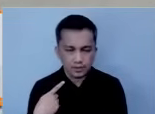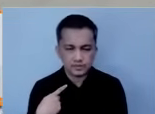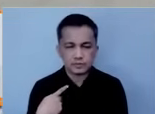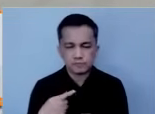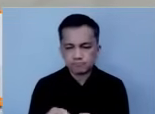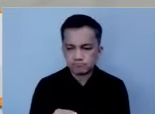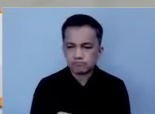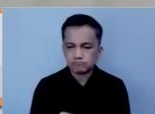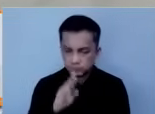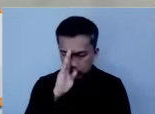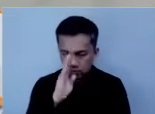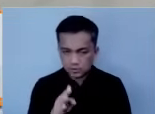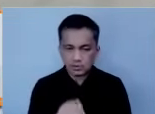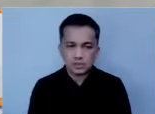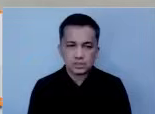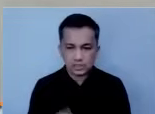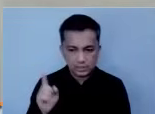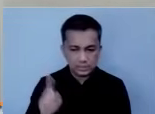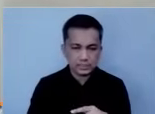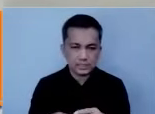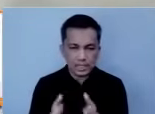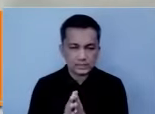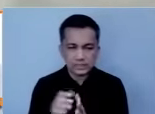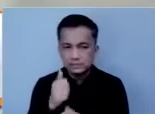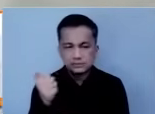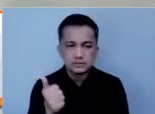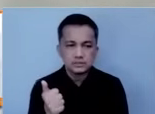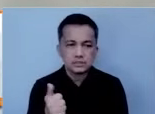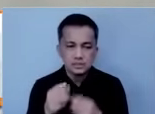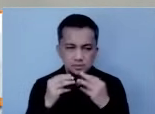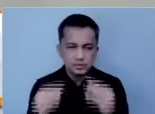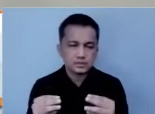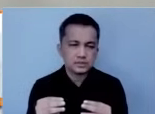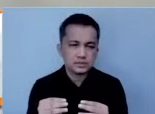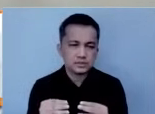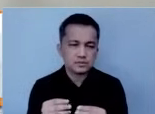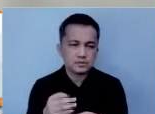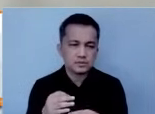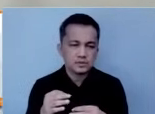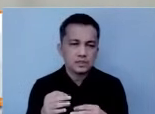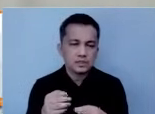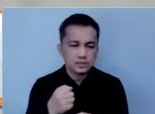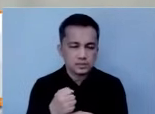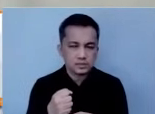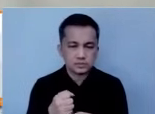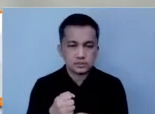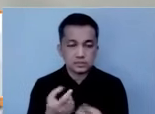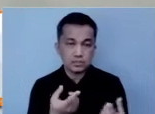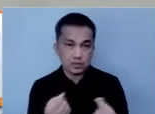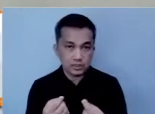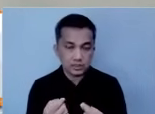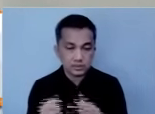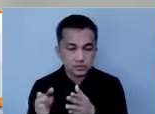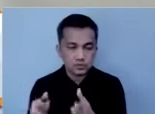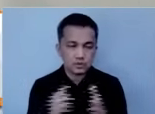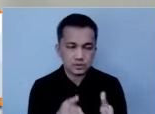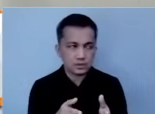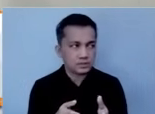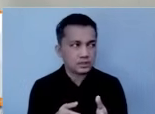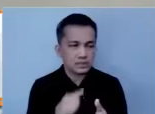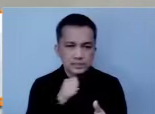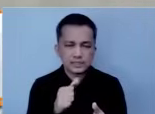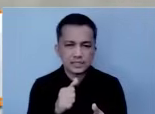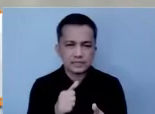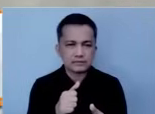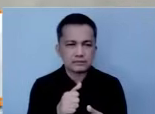I don't think we could ask for anything more. So the message has to be formulated in a manner that in a way will not antagonize